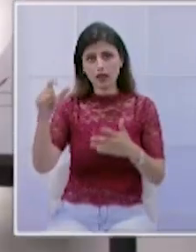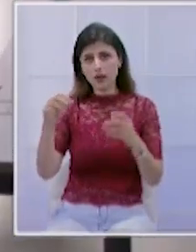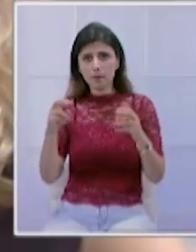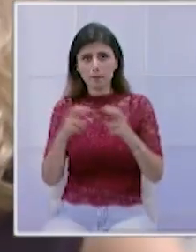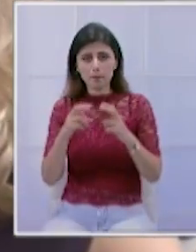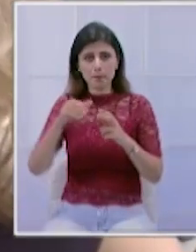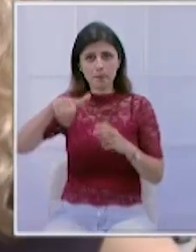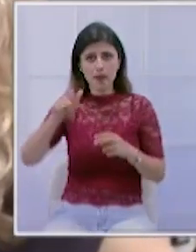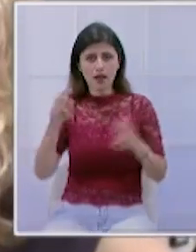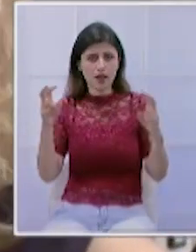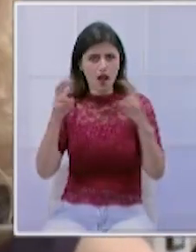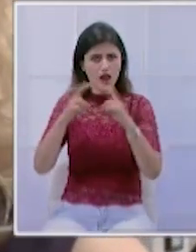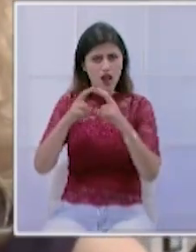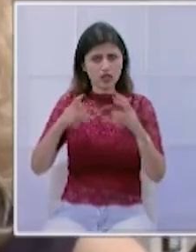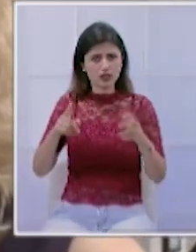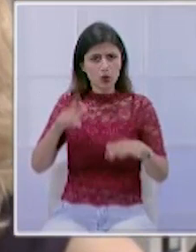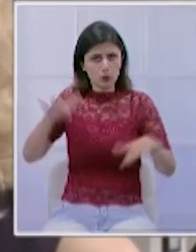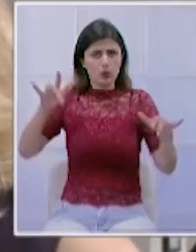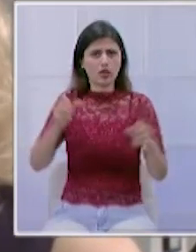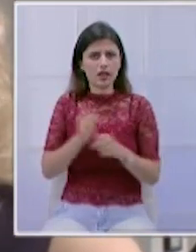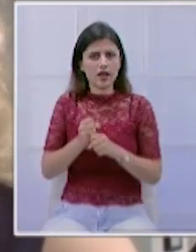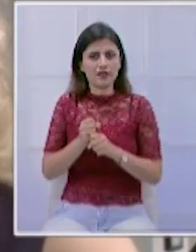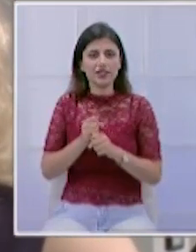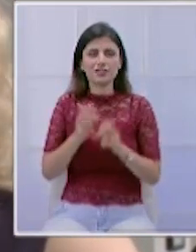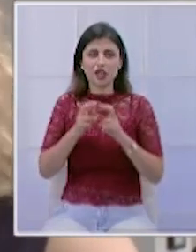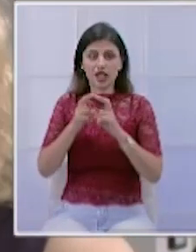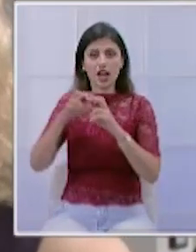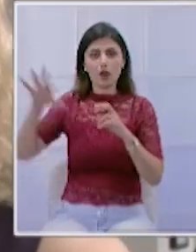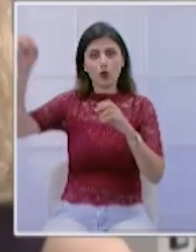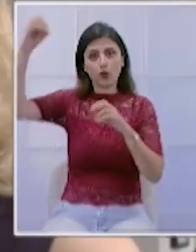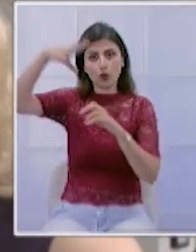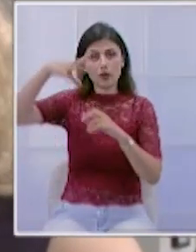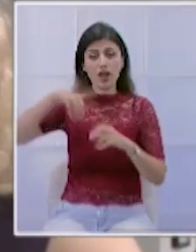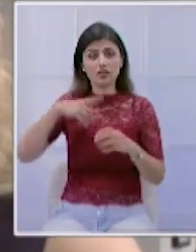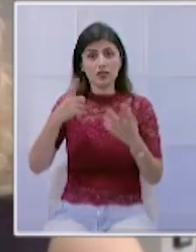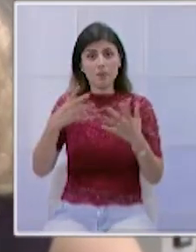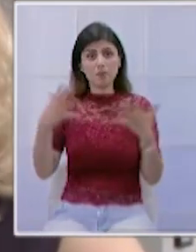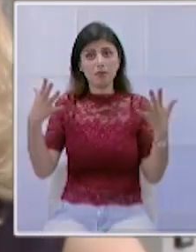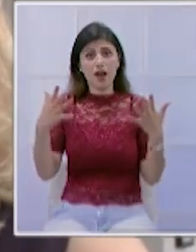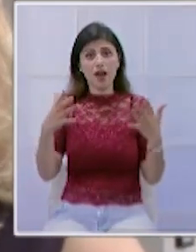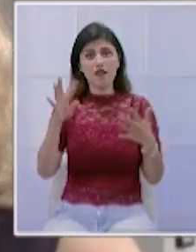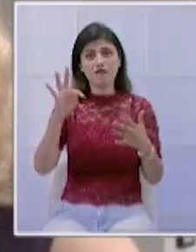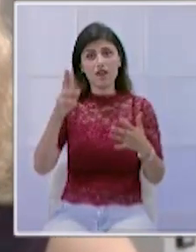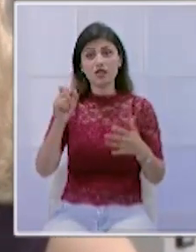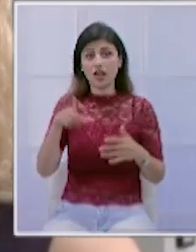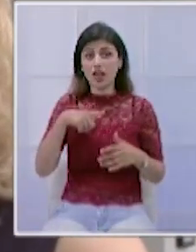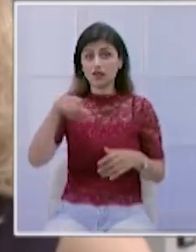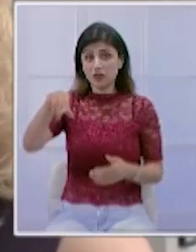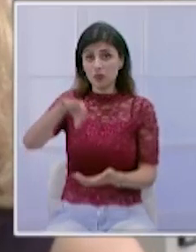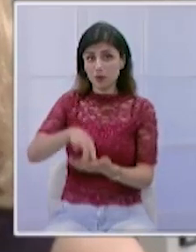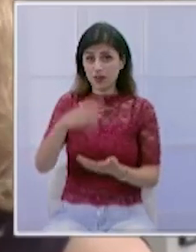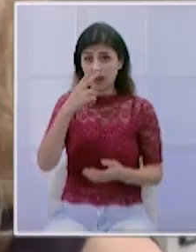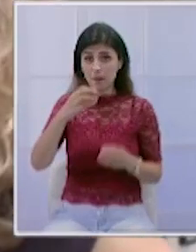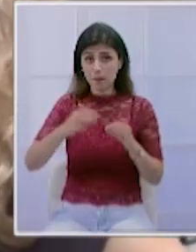electricitatea este cu un mare fason, fiind acolo bobina Tesla. Suntem singurul loc în care se